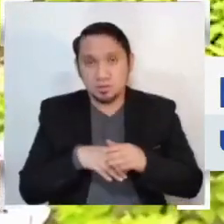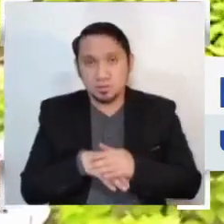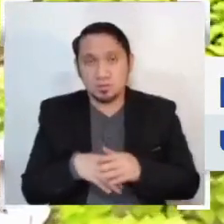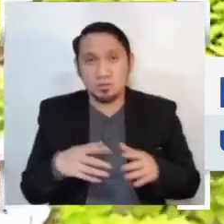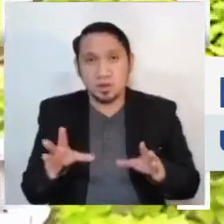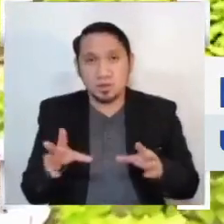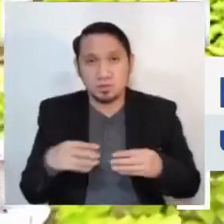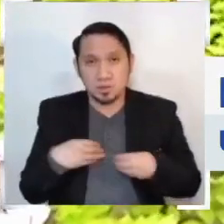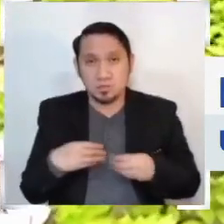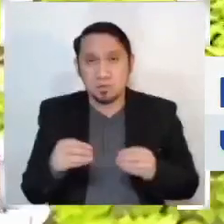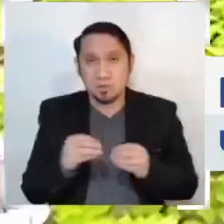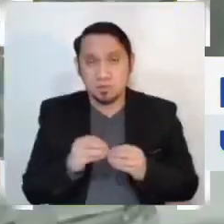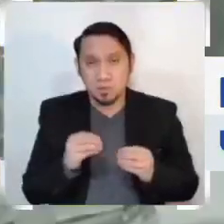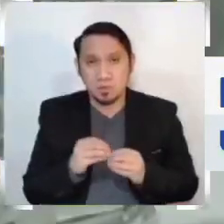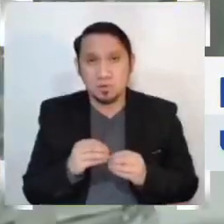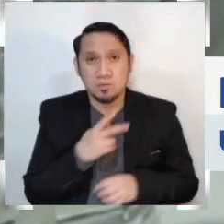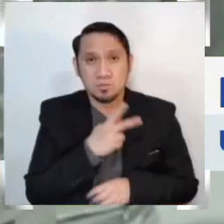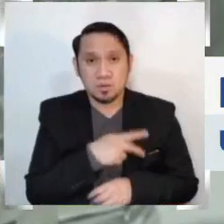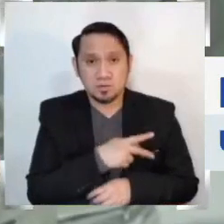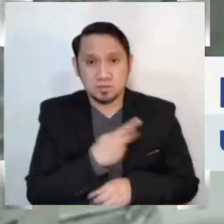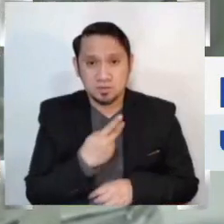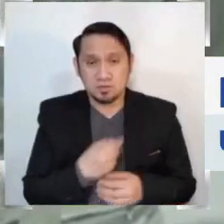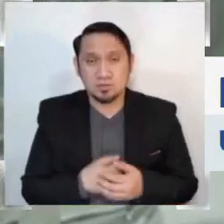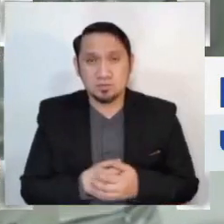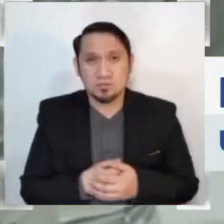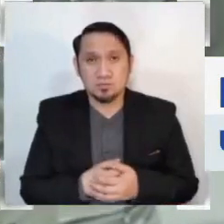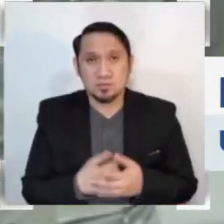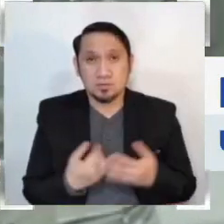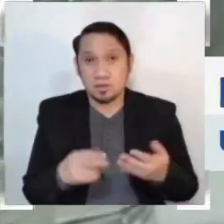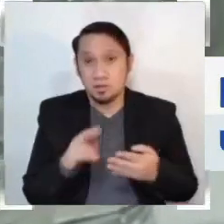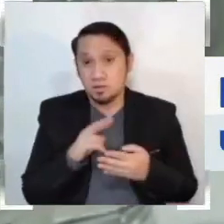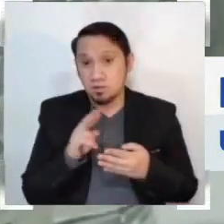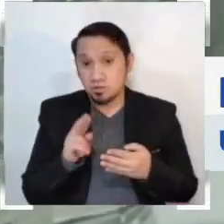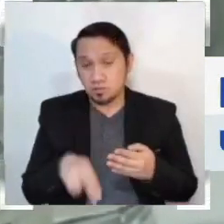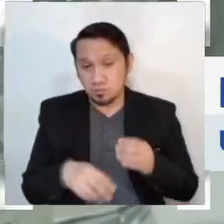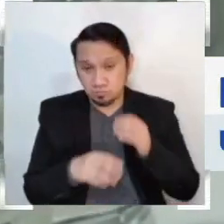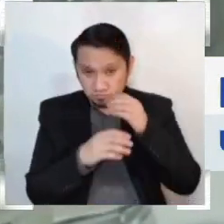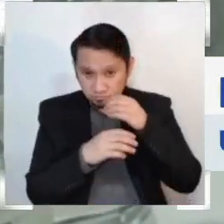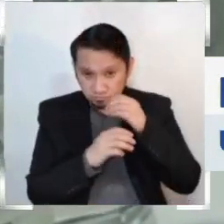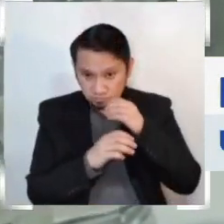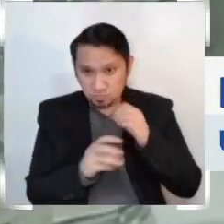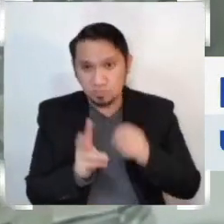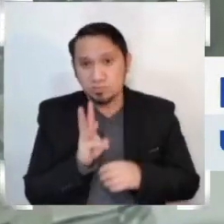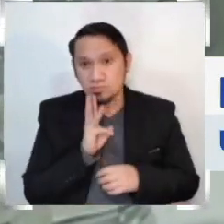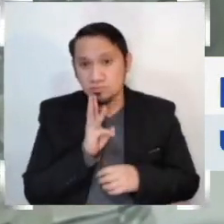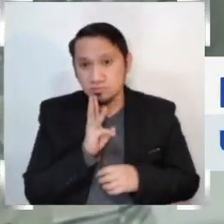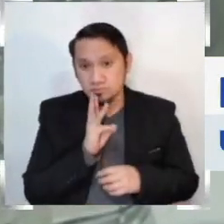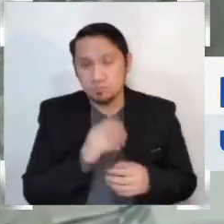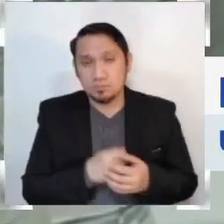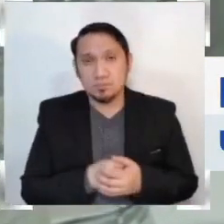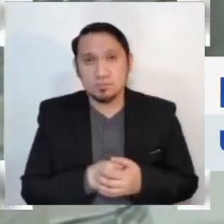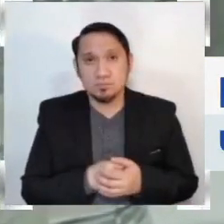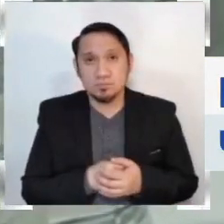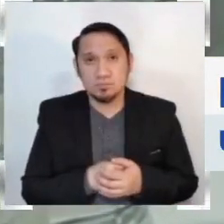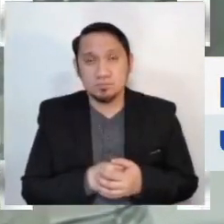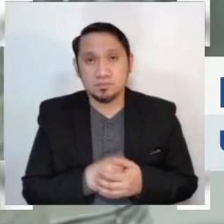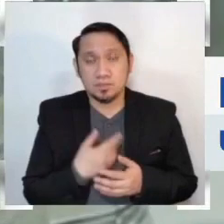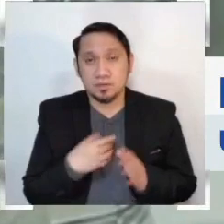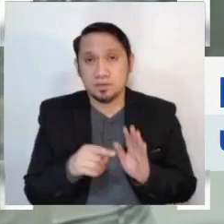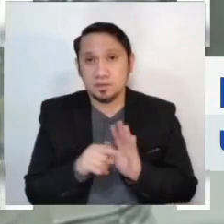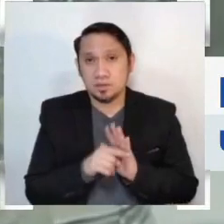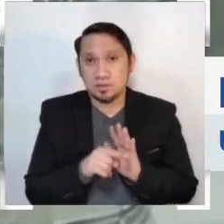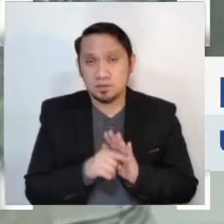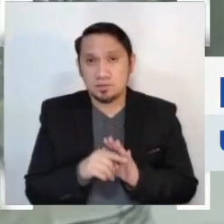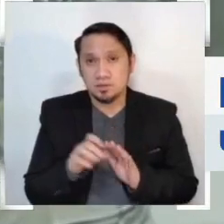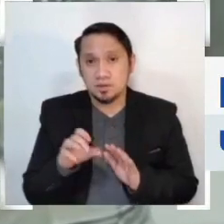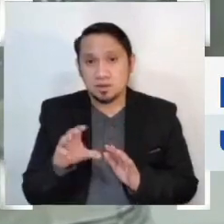mas marami pang pasyente. Sa resulta ng water sampling ng Davao City Water District sa mga apektadong lugar, negatibo sa E. coli